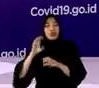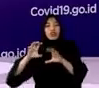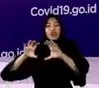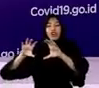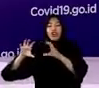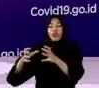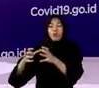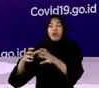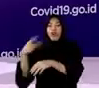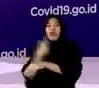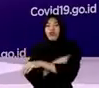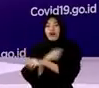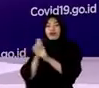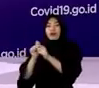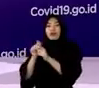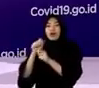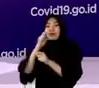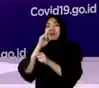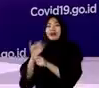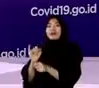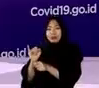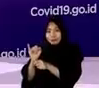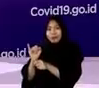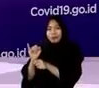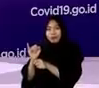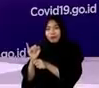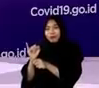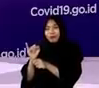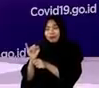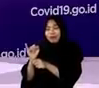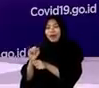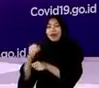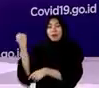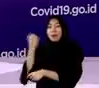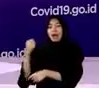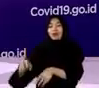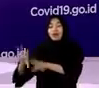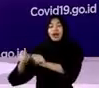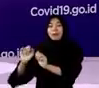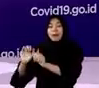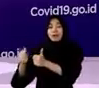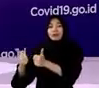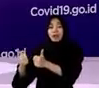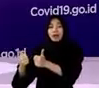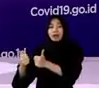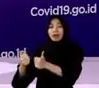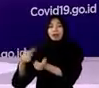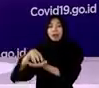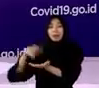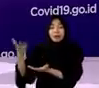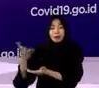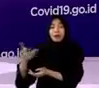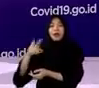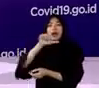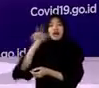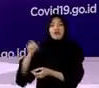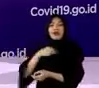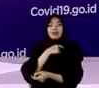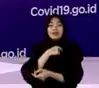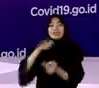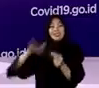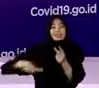sindikat pemalsuan vaksin COVID-19 yang telah berhasil diungkap oleh aparat penegak hukum di Afrika Selatan dan